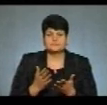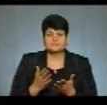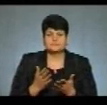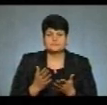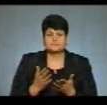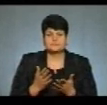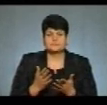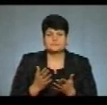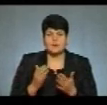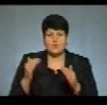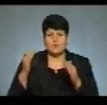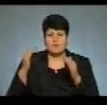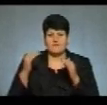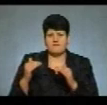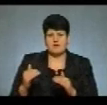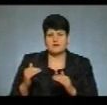обвал кіборгів чи